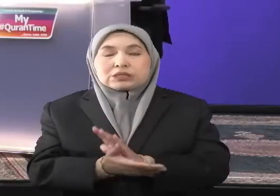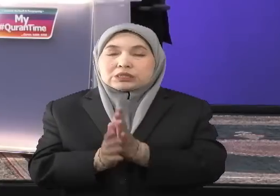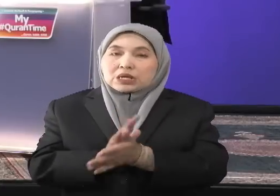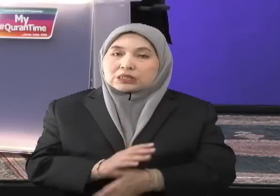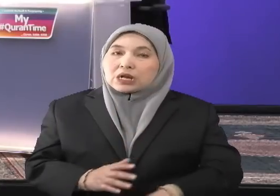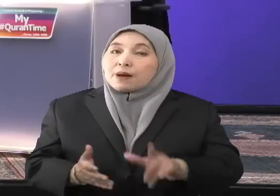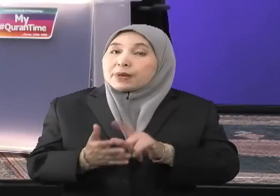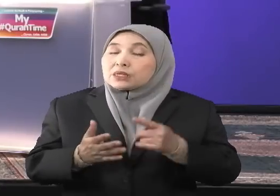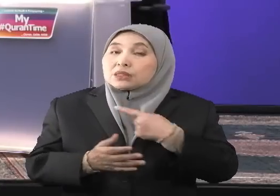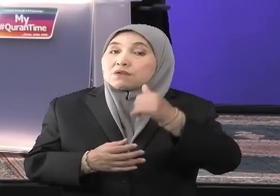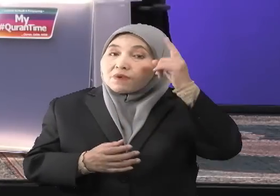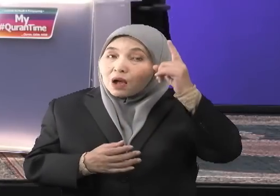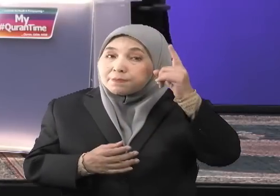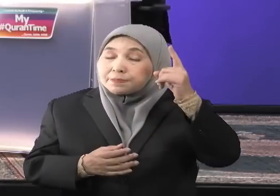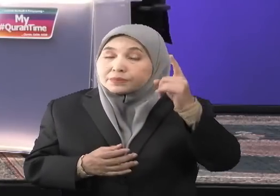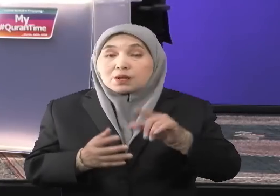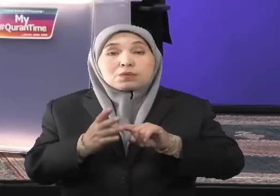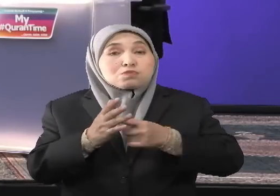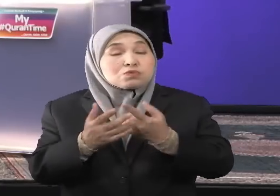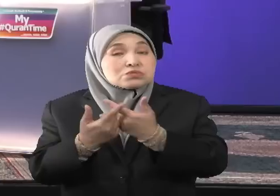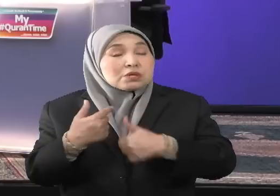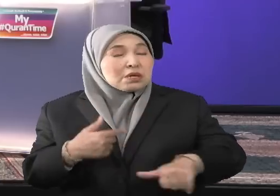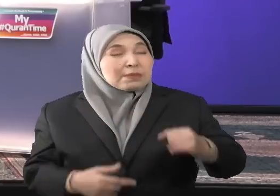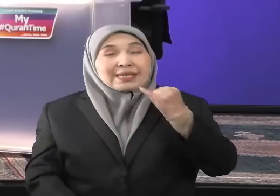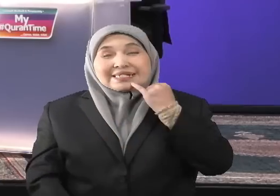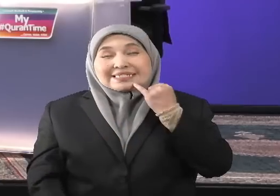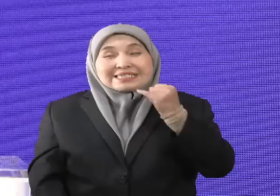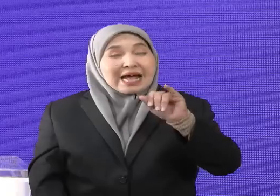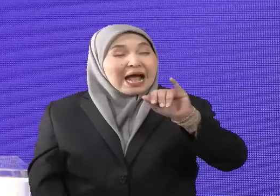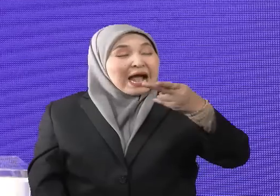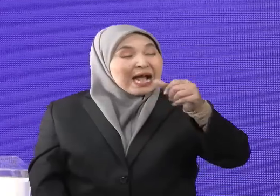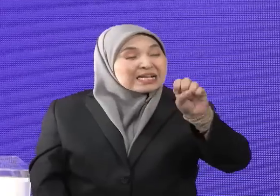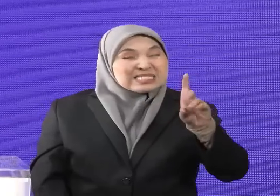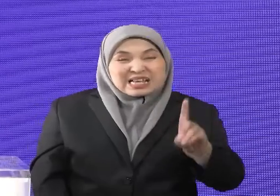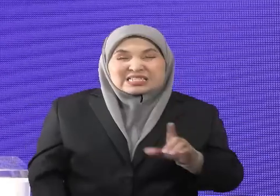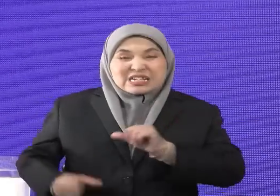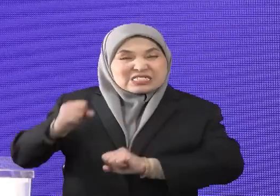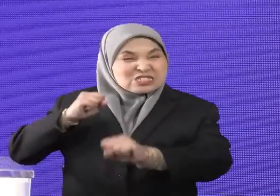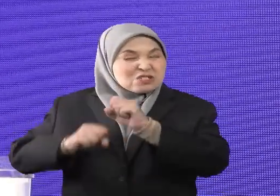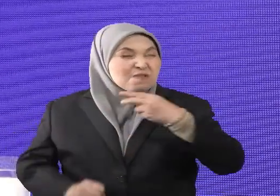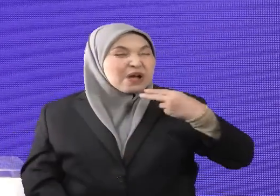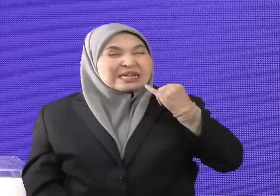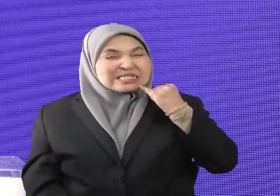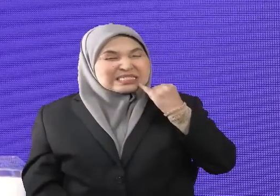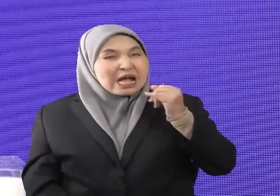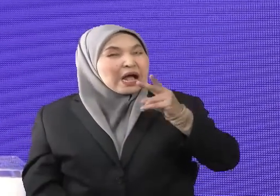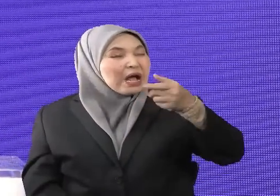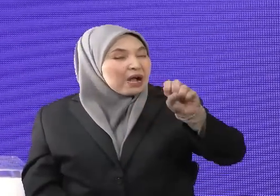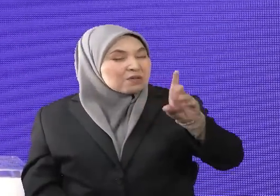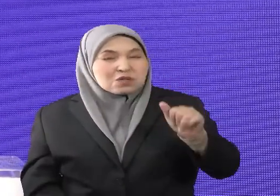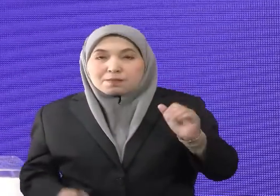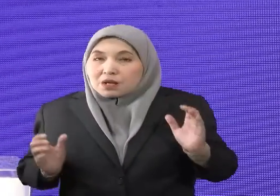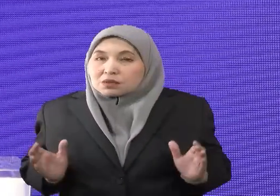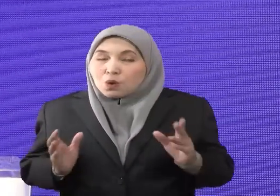kita paham Tuhan berkunci daripada hasad yang ada pada Syifa hasad yang sangat mendalam mendorong para